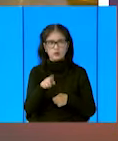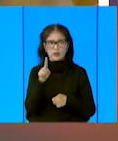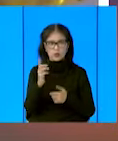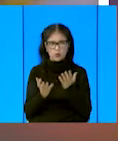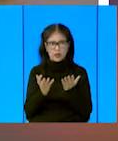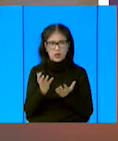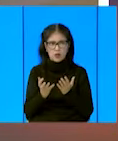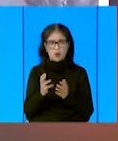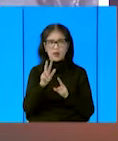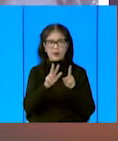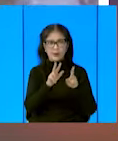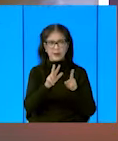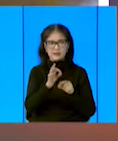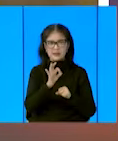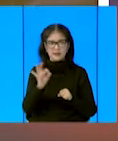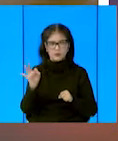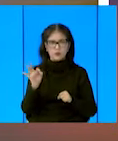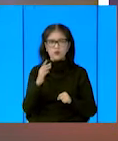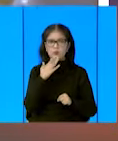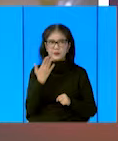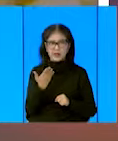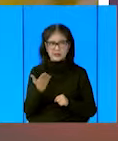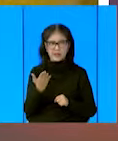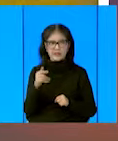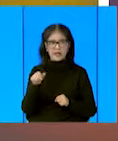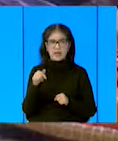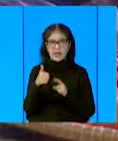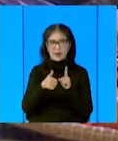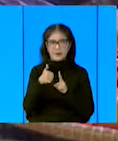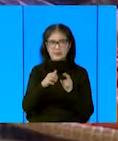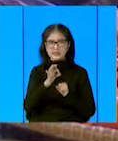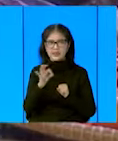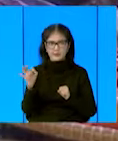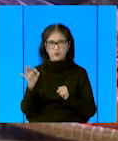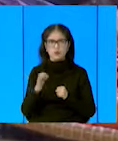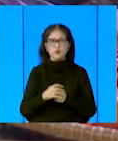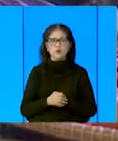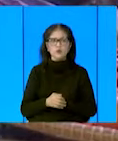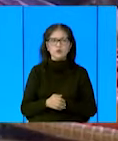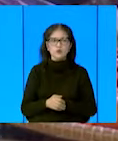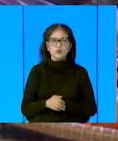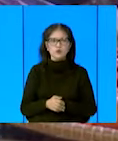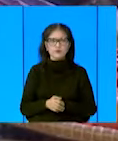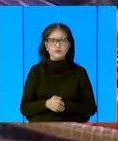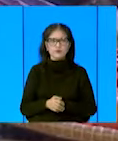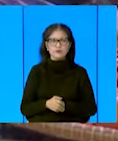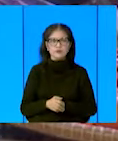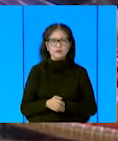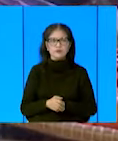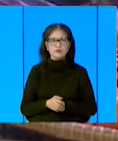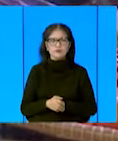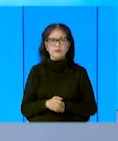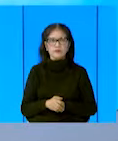menjadi Rp18.000 dari harga normal yakni sekitar Rp16.000. Dari Jakarta, Amrina Rida, Aulia Syah,